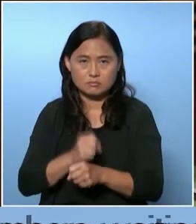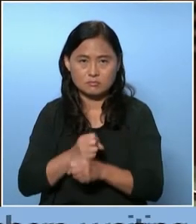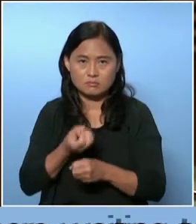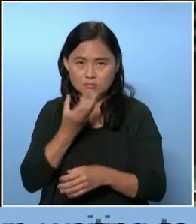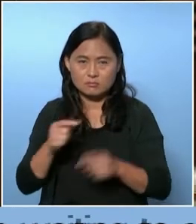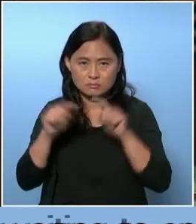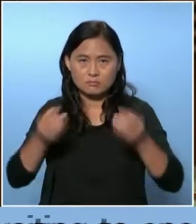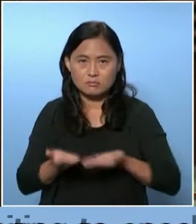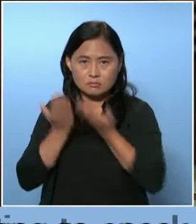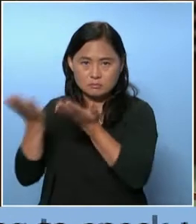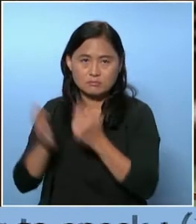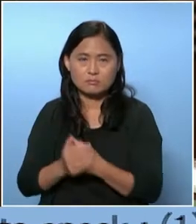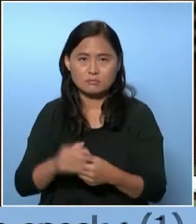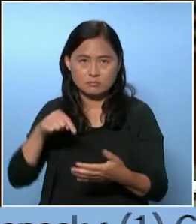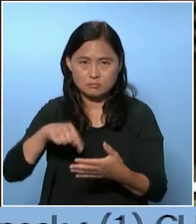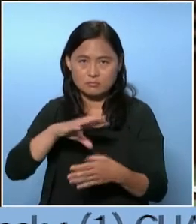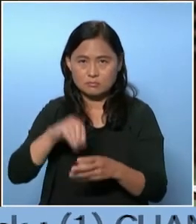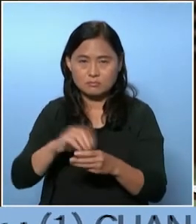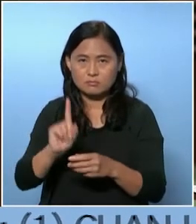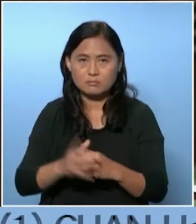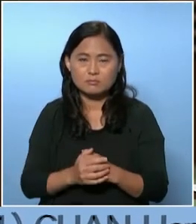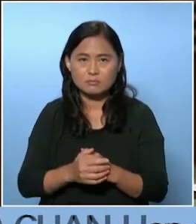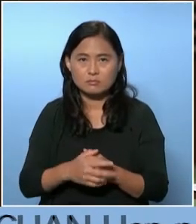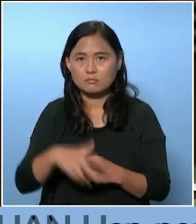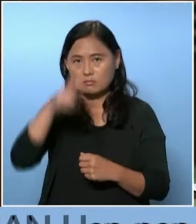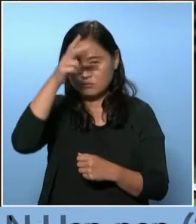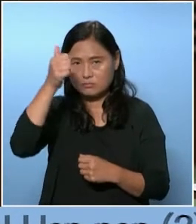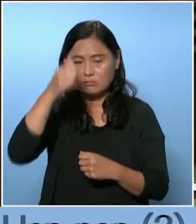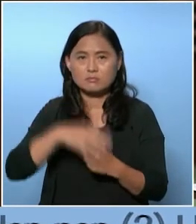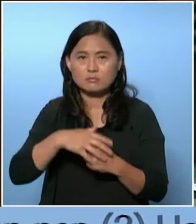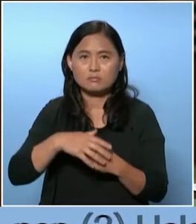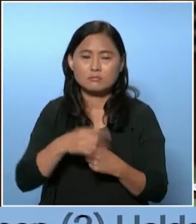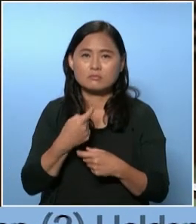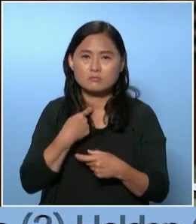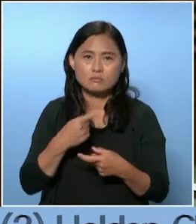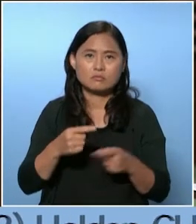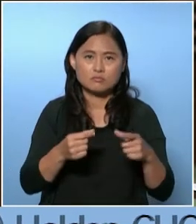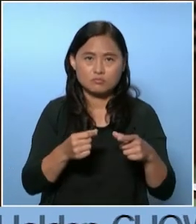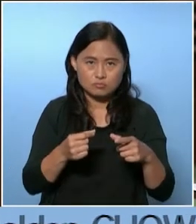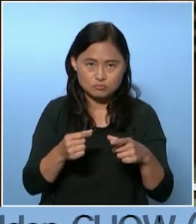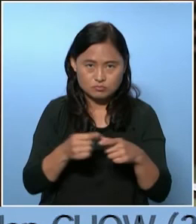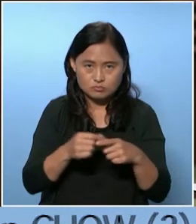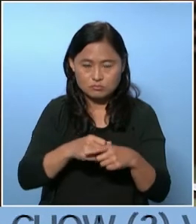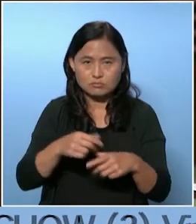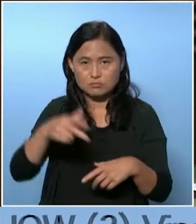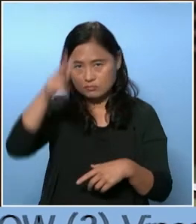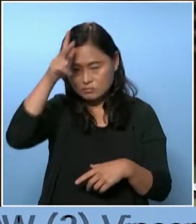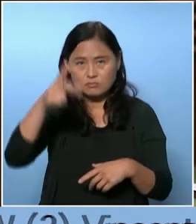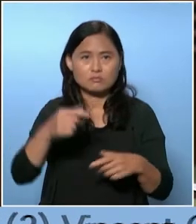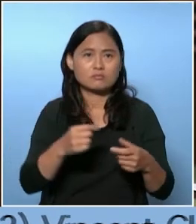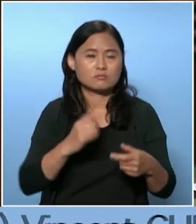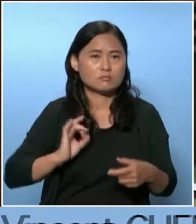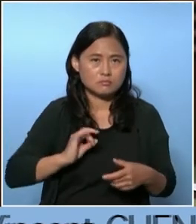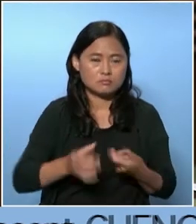議，其中一項內容就是促請特區政府推動公私營協作，以增加泊車位的供